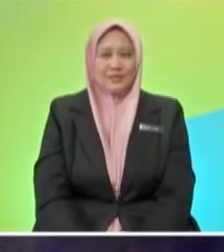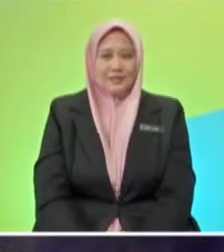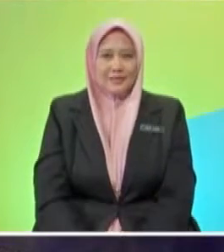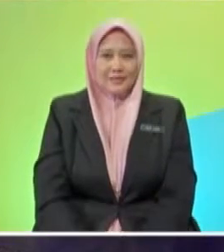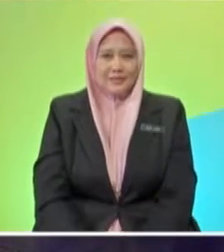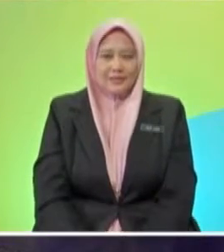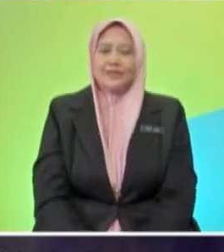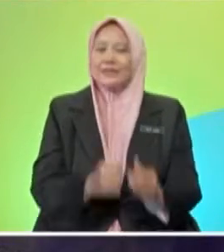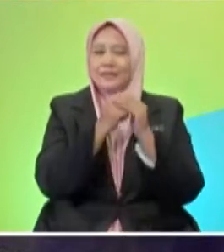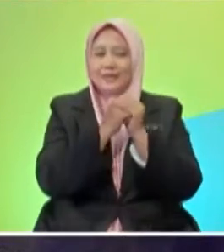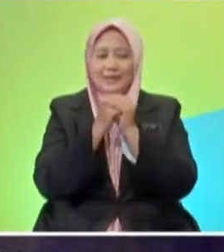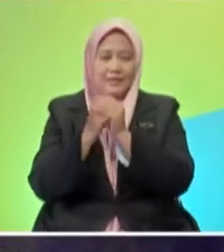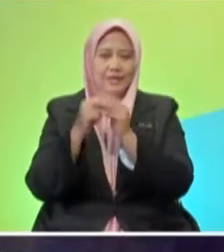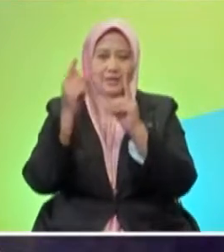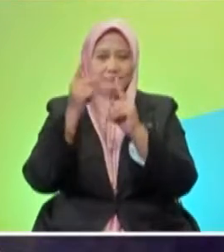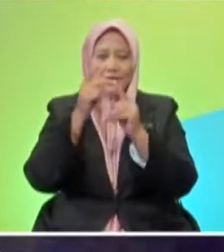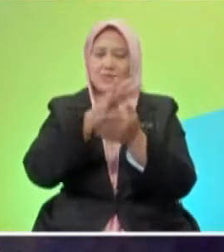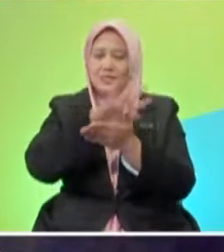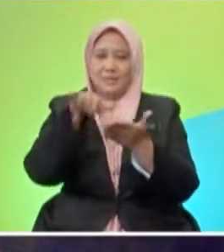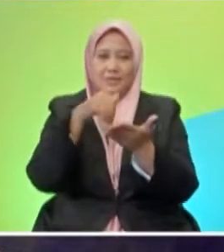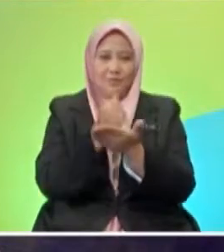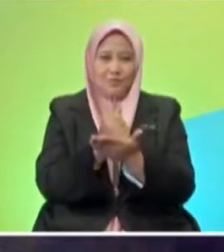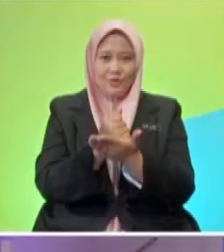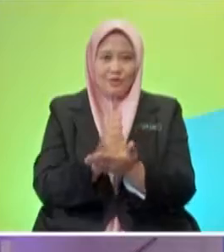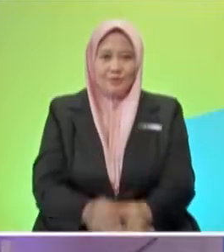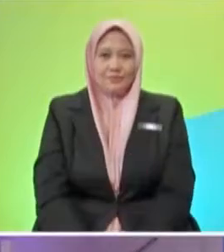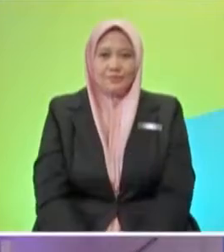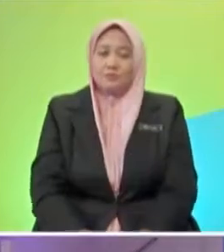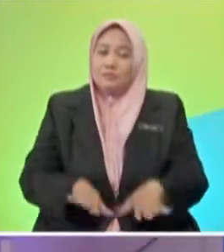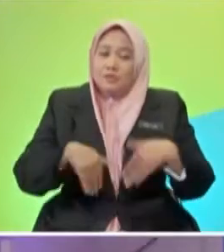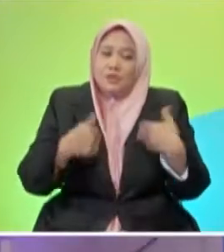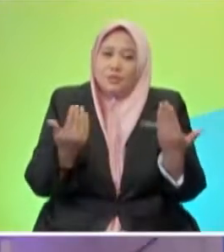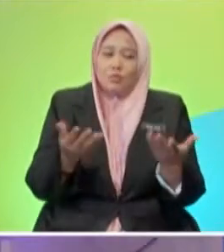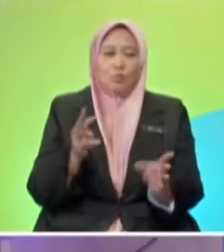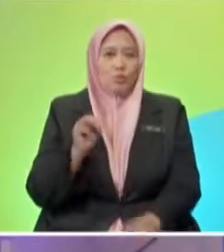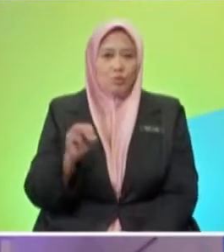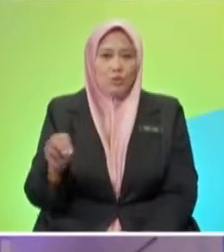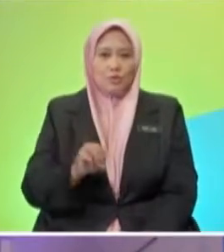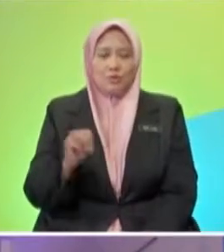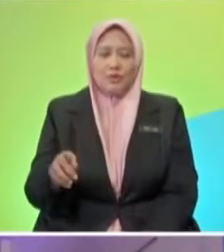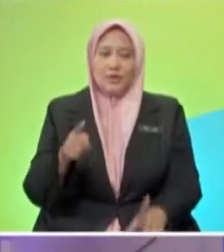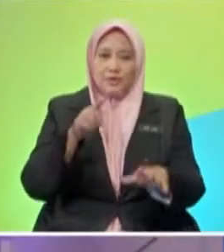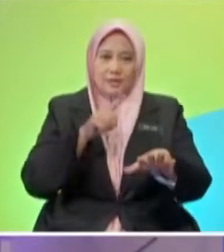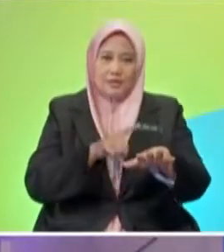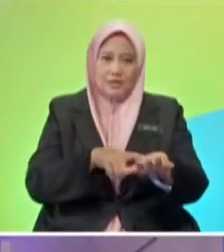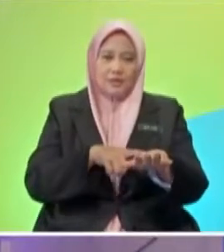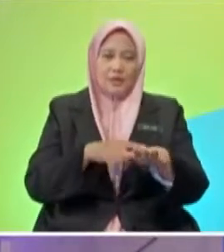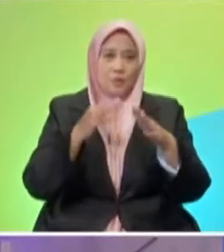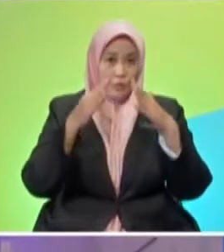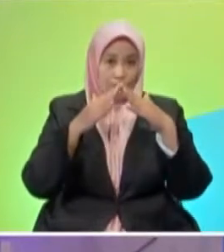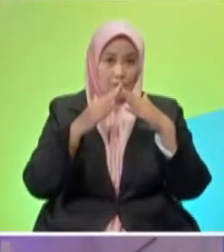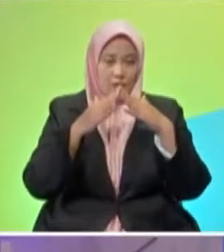dicapai Untuk semua murid Bagaimana di rumah Anda juga berjaya mendapat lima Wah